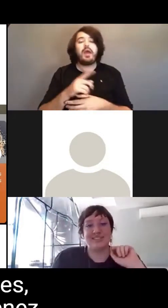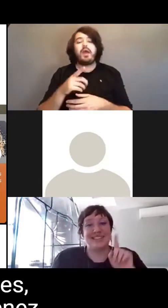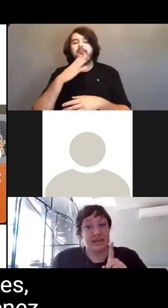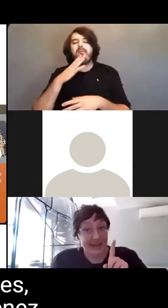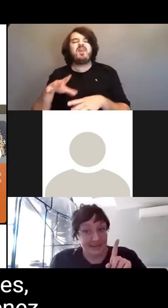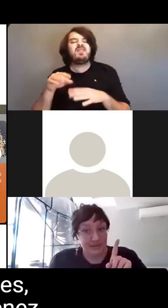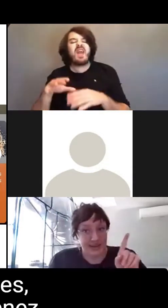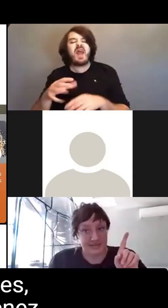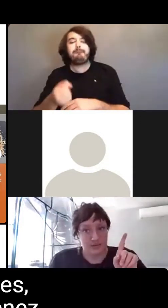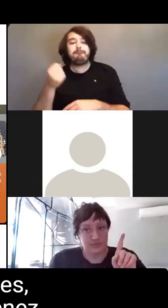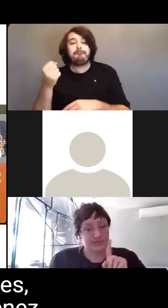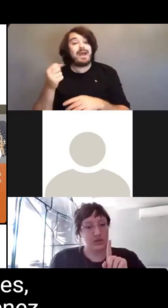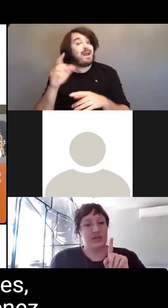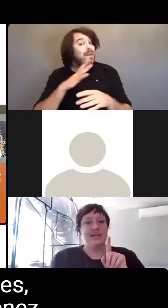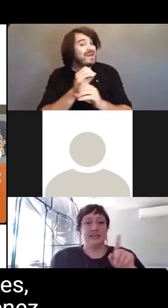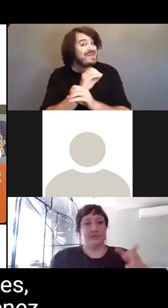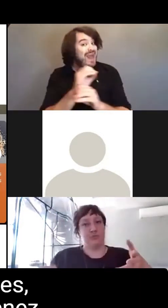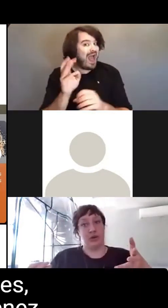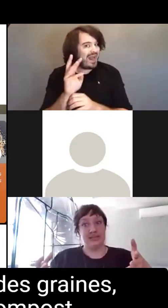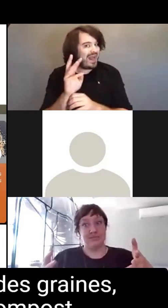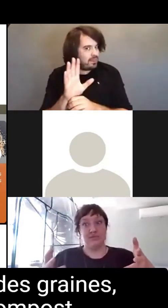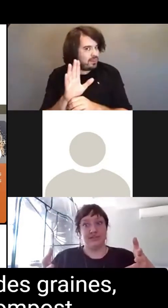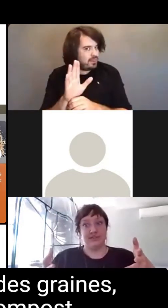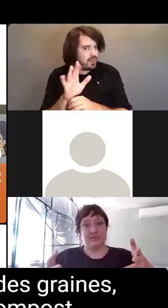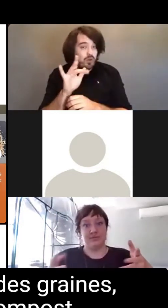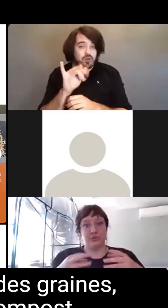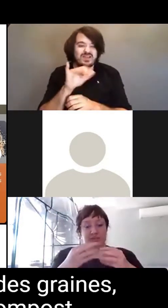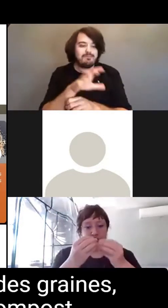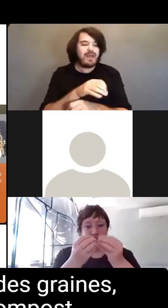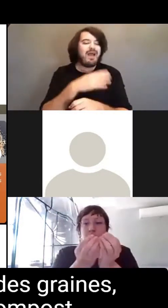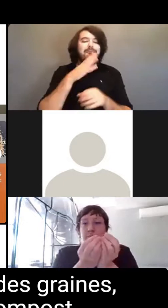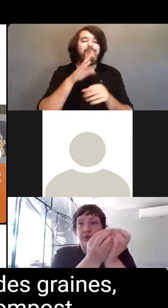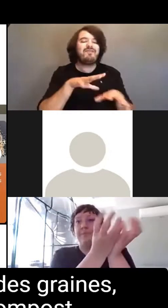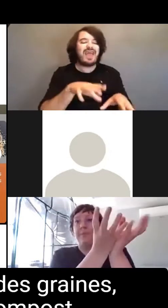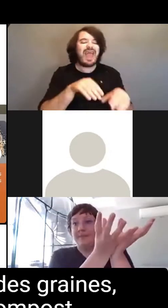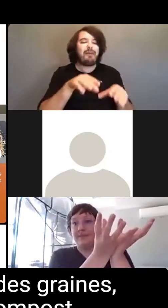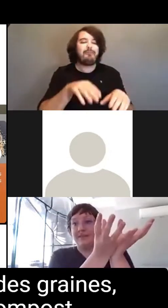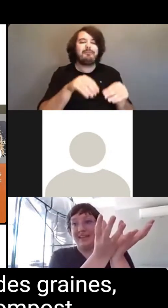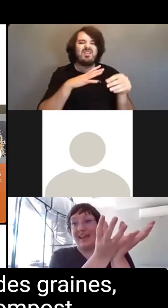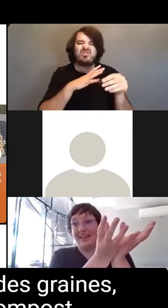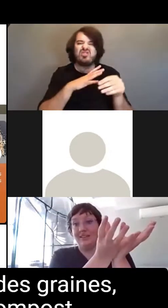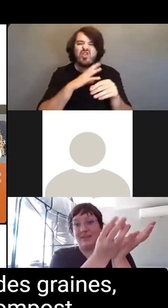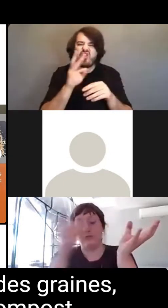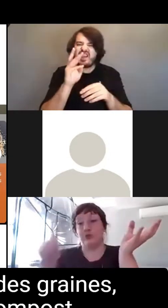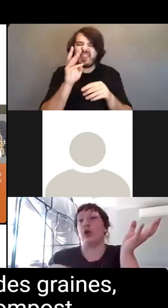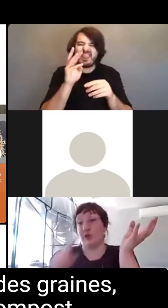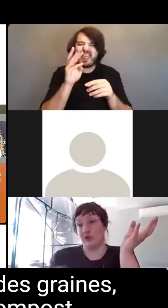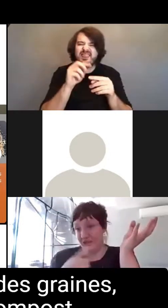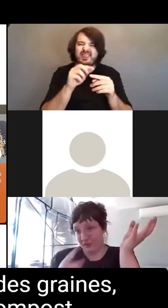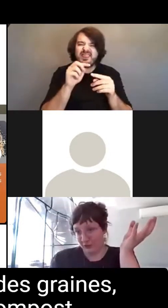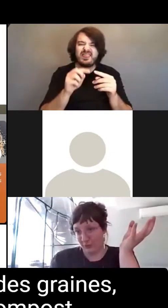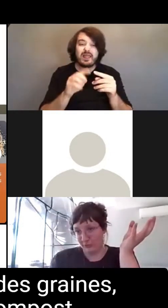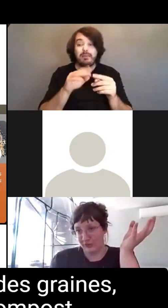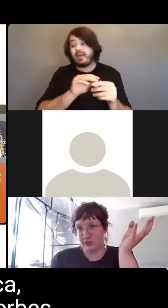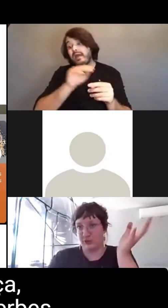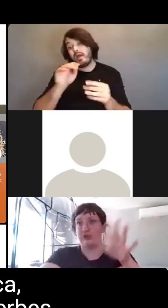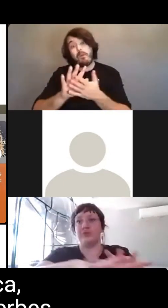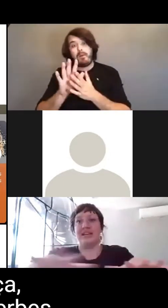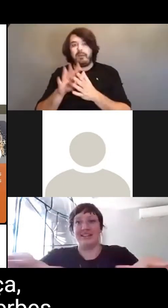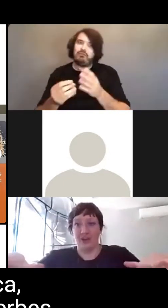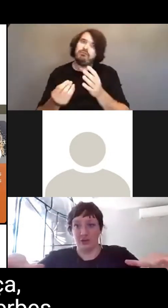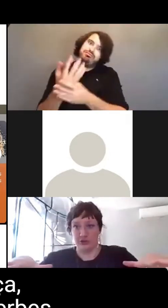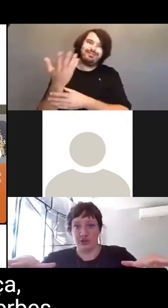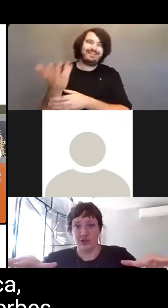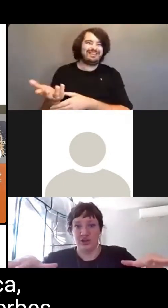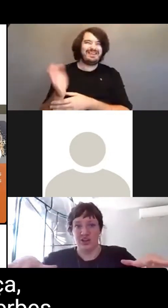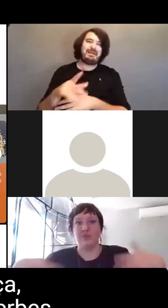herbes sans graines, par exemple, parce que si vous prenez des mauvaises herbes où est-ce qu'il y a comme des graines, bien, ça va se reproduire dans votre compost. Puis lorsque vous